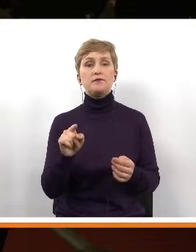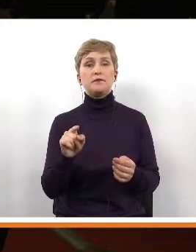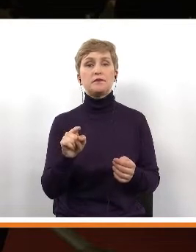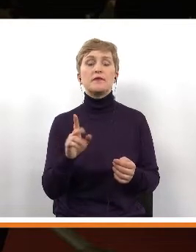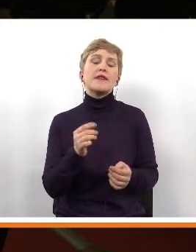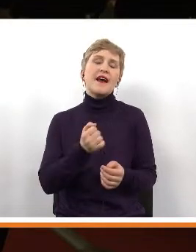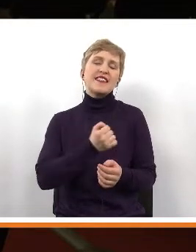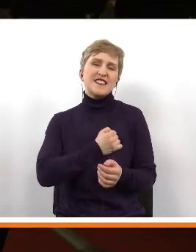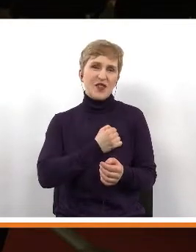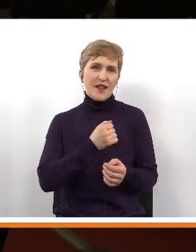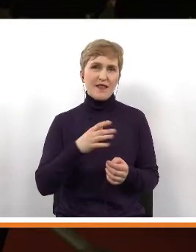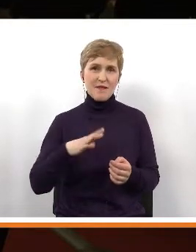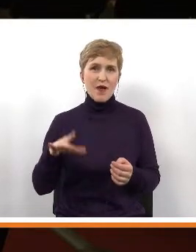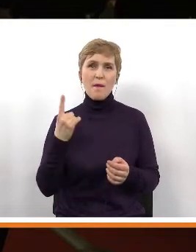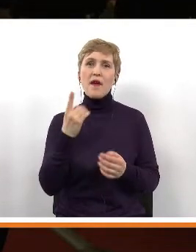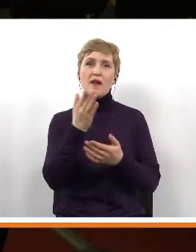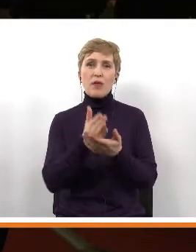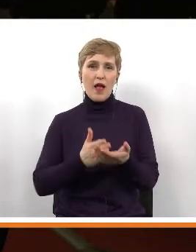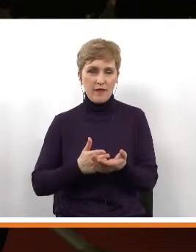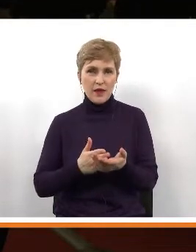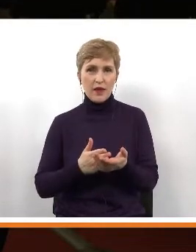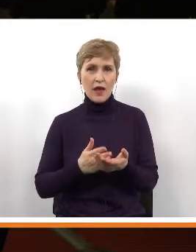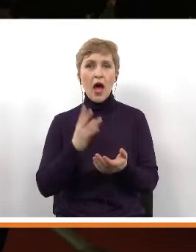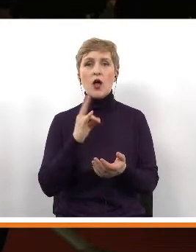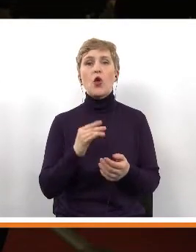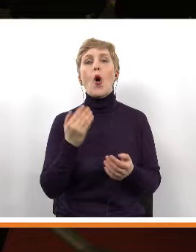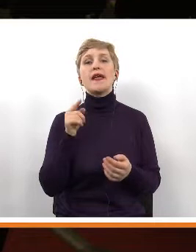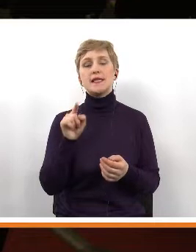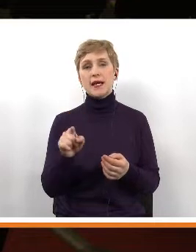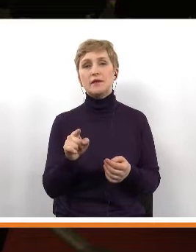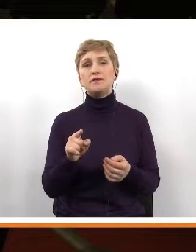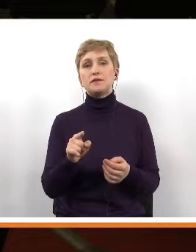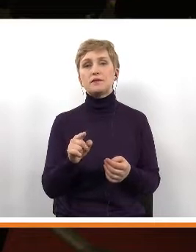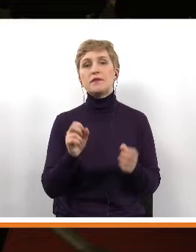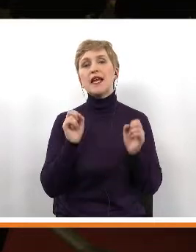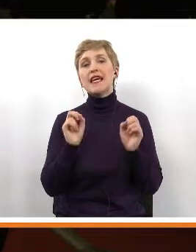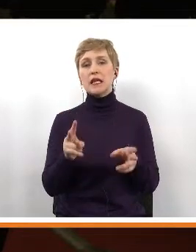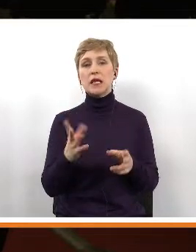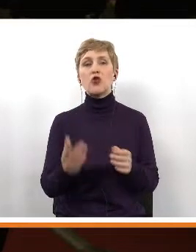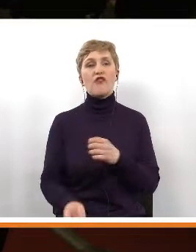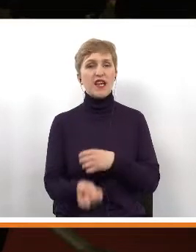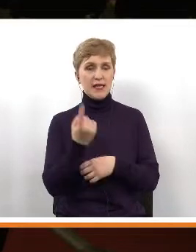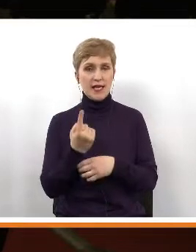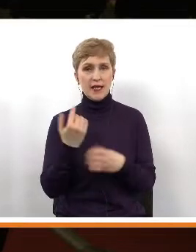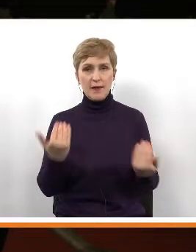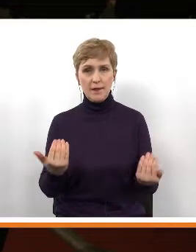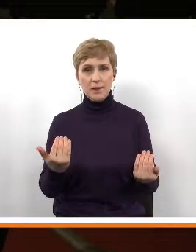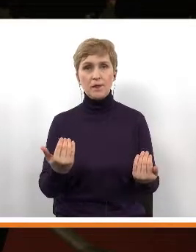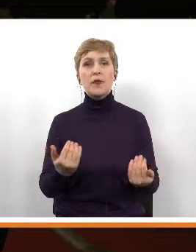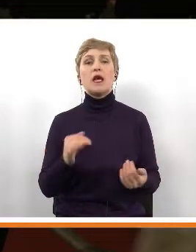к сожалению, не была на первой половине, но о тех рисках, которые возникли,